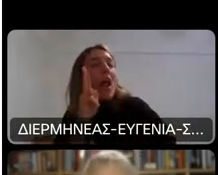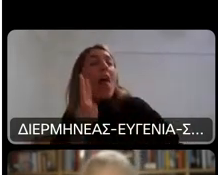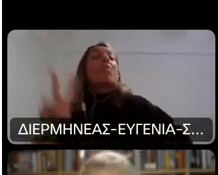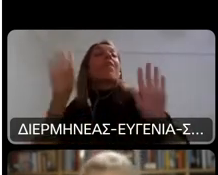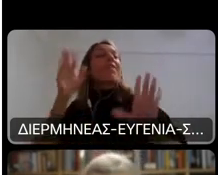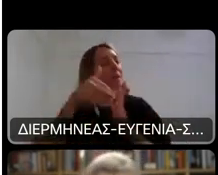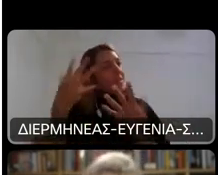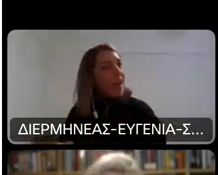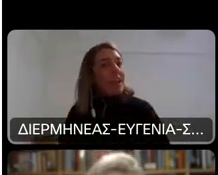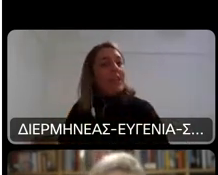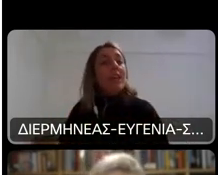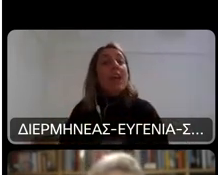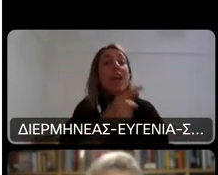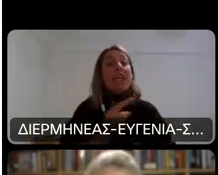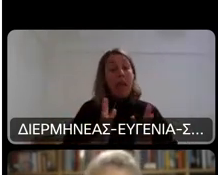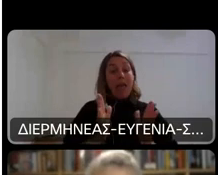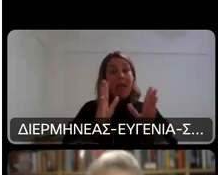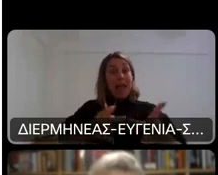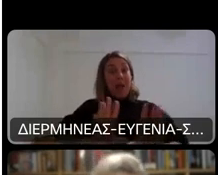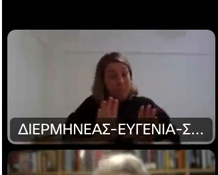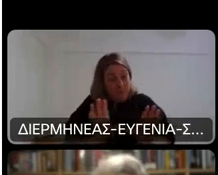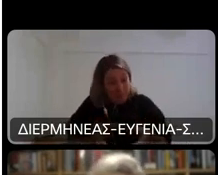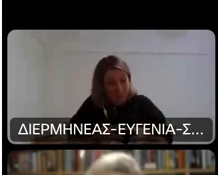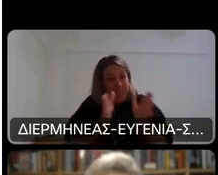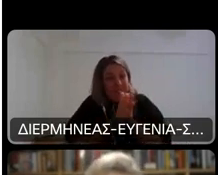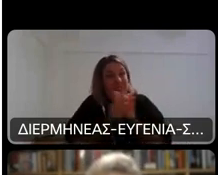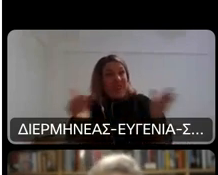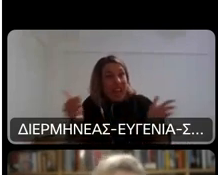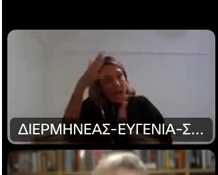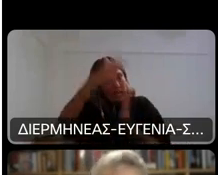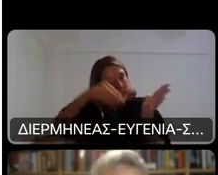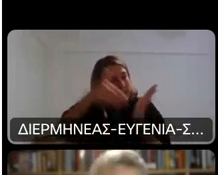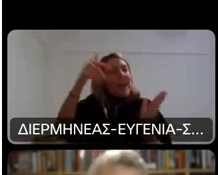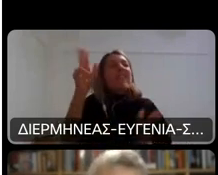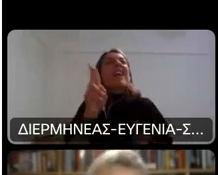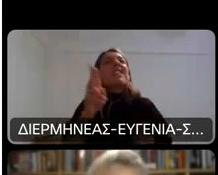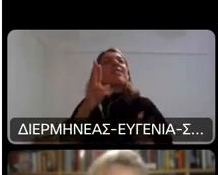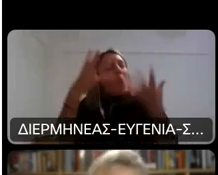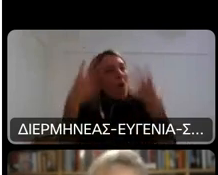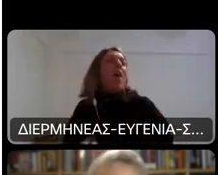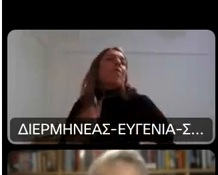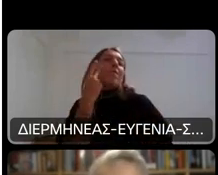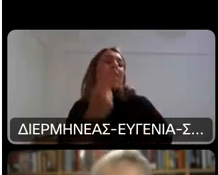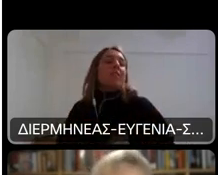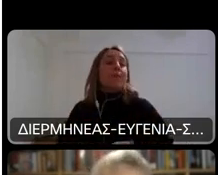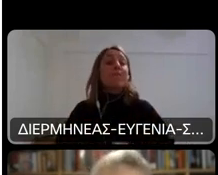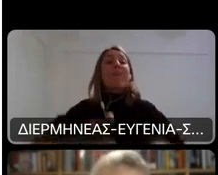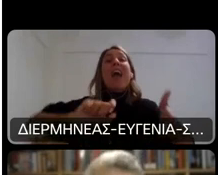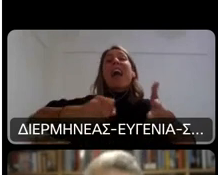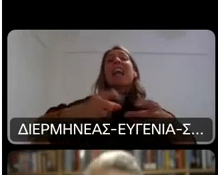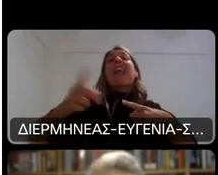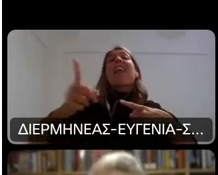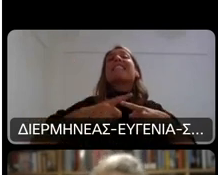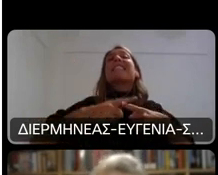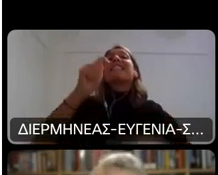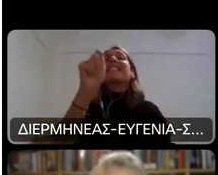υποσώμα από μόνο 16 αμυγών αντιρατσιστικών κειμένων. η εργαλειοθήκη Trace, την οποία σας παρουσίασα